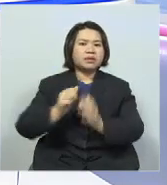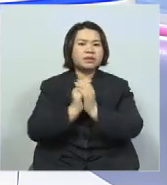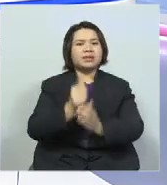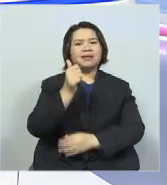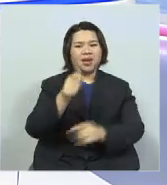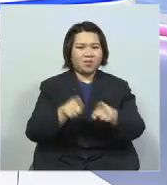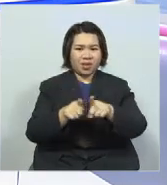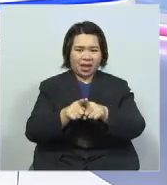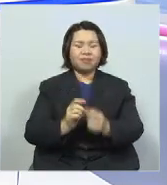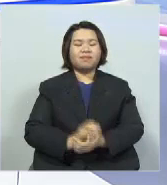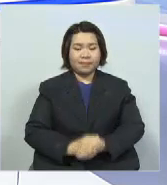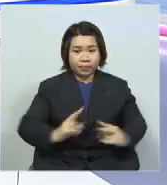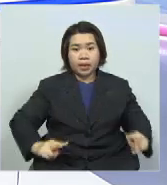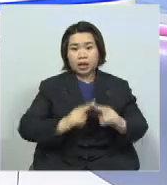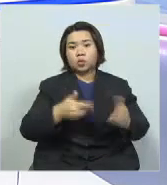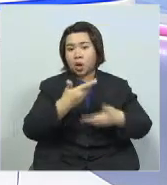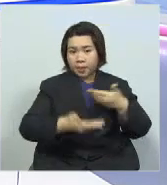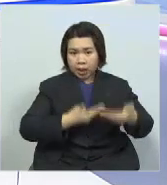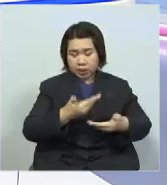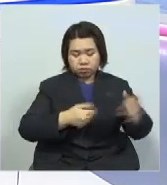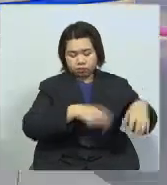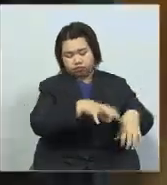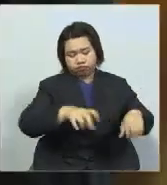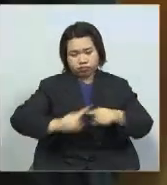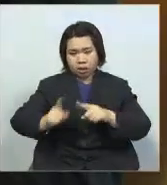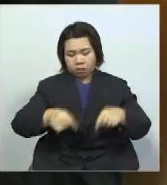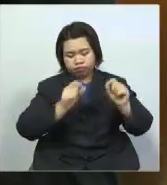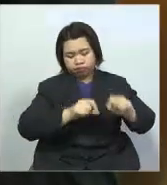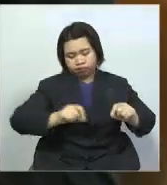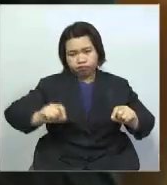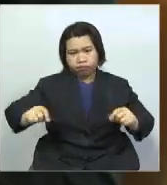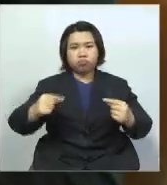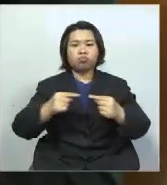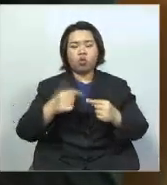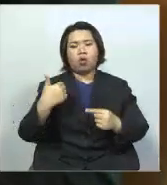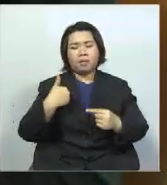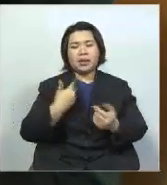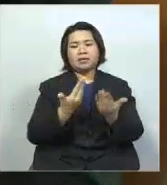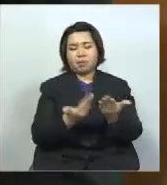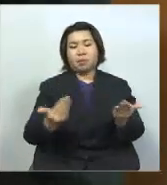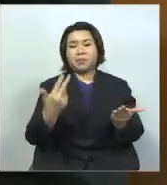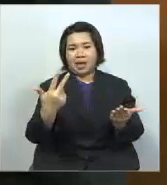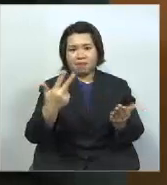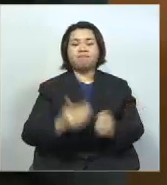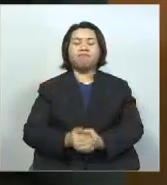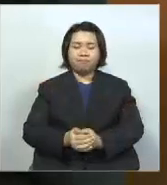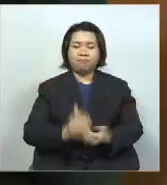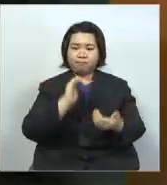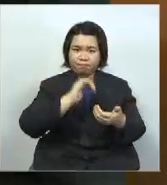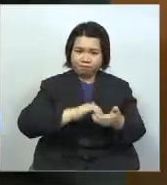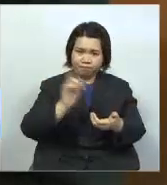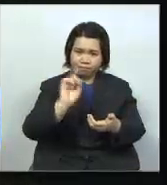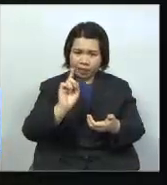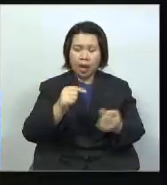มากขึ้นค่ะโดยทางกระทรวงพาณิชย์และหน่วยงานที่เกี่ยวข้องนะคะมีการลงนามความร่วมมือในด้านต่างๆรวม3ฉบับกันค่ะได้แก่ความร่